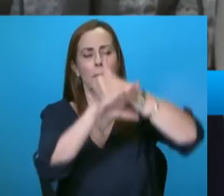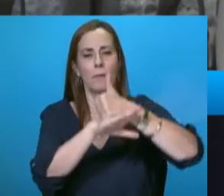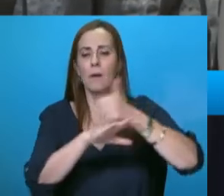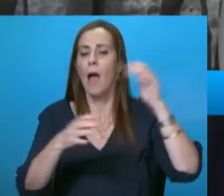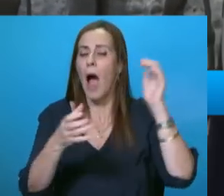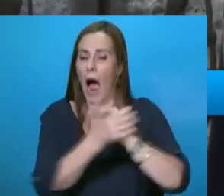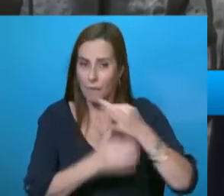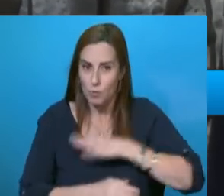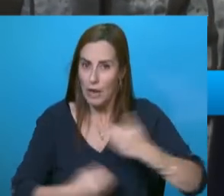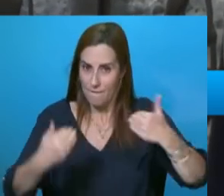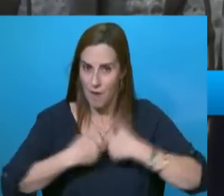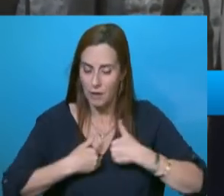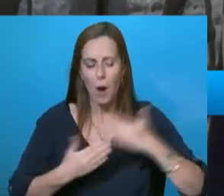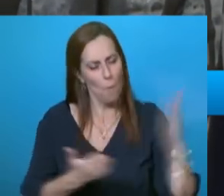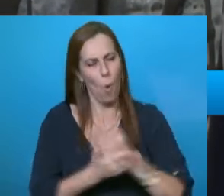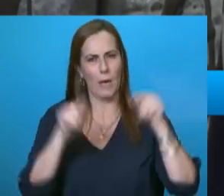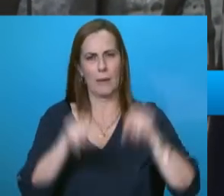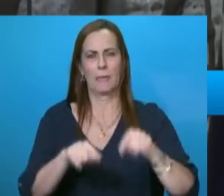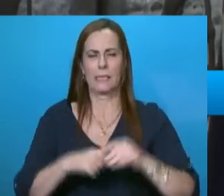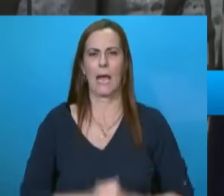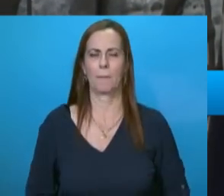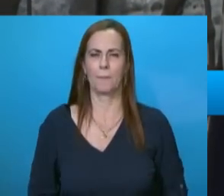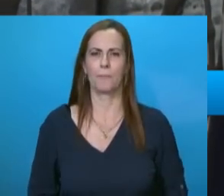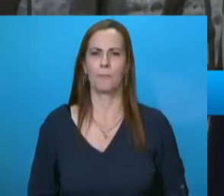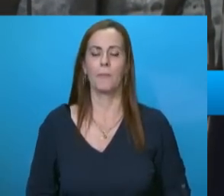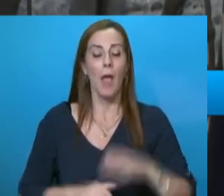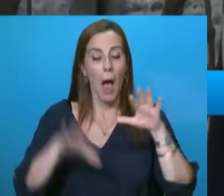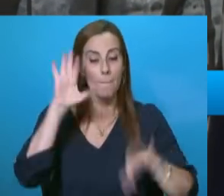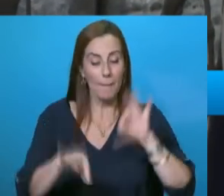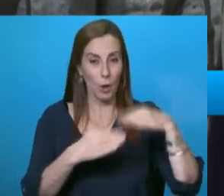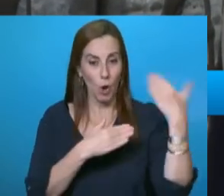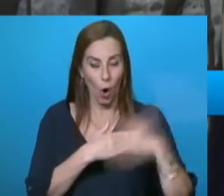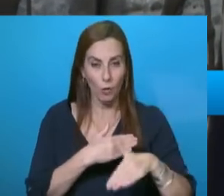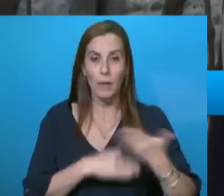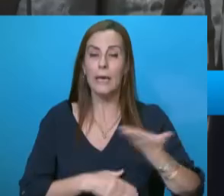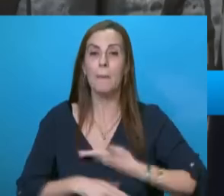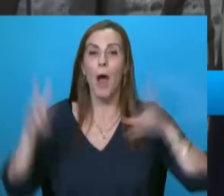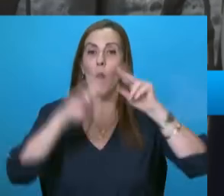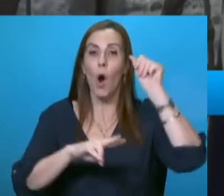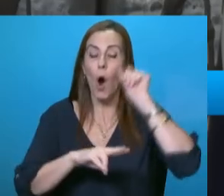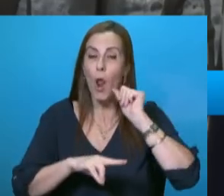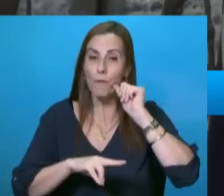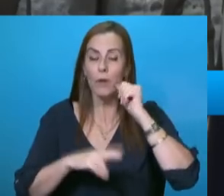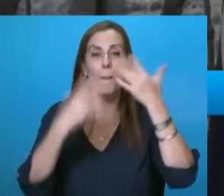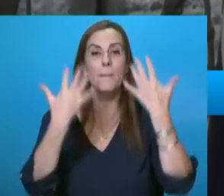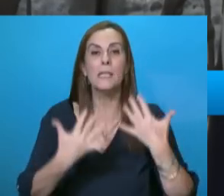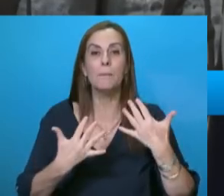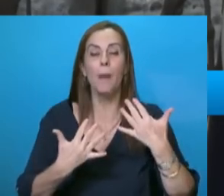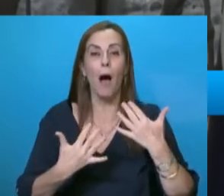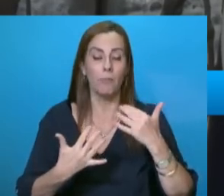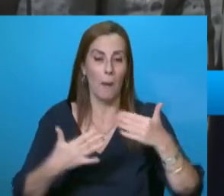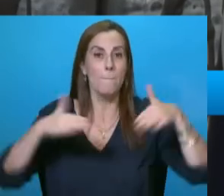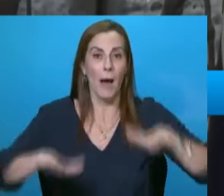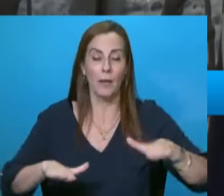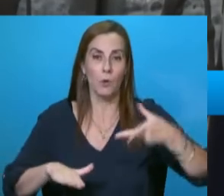ואני ערוכים לכך. בבחירות האחרונות זכתה כחול לבן בראשותי במספר הקולות הגדול